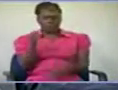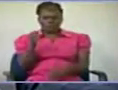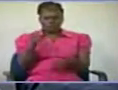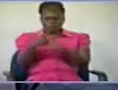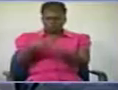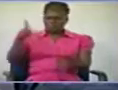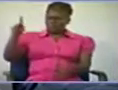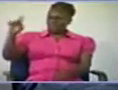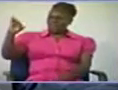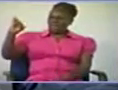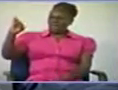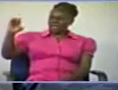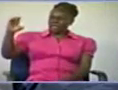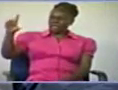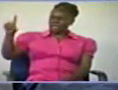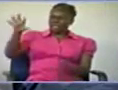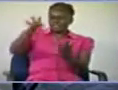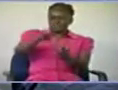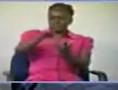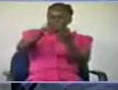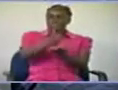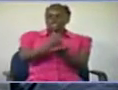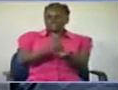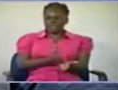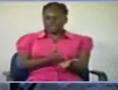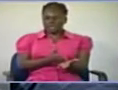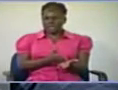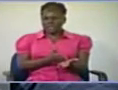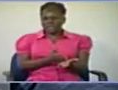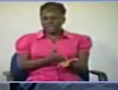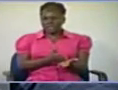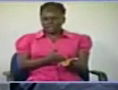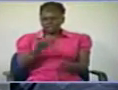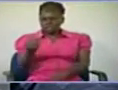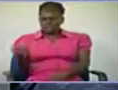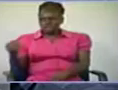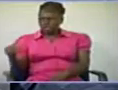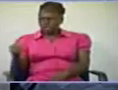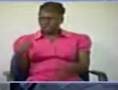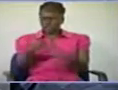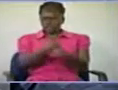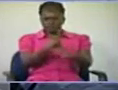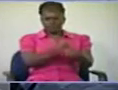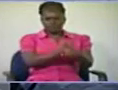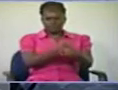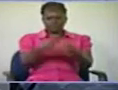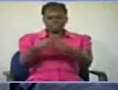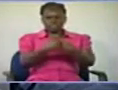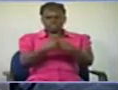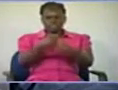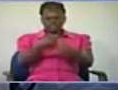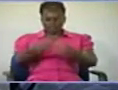kitengo maalum sana ambapo wanahusika moja kwa moja katika masuala ya wanafunzi wale ambao wanahusika wako na changamoto za